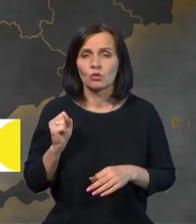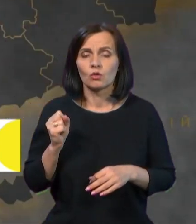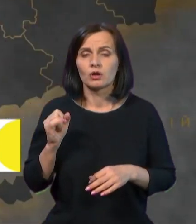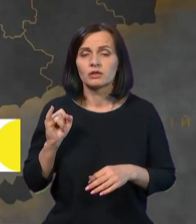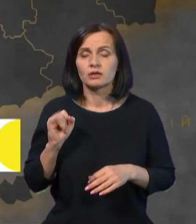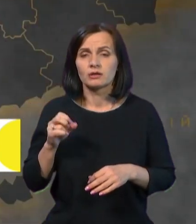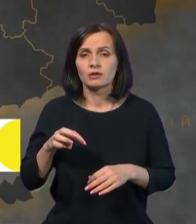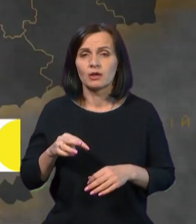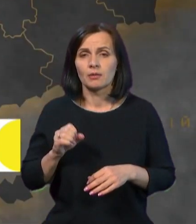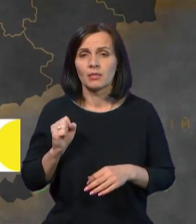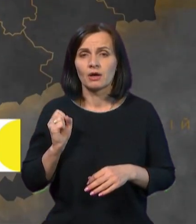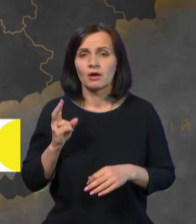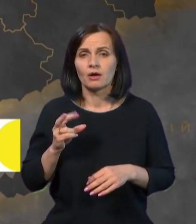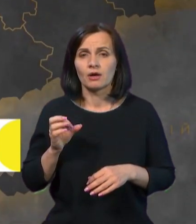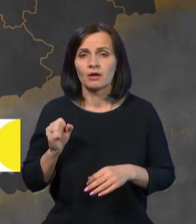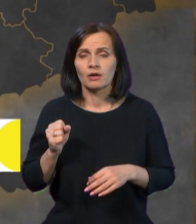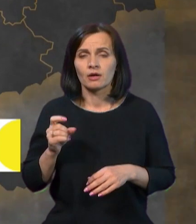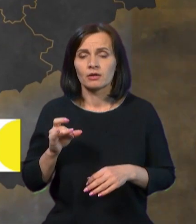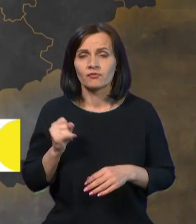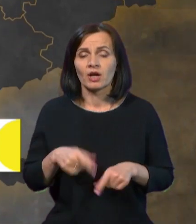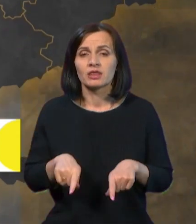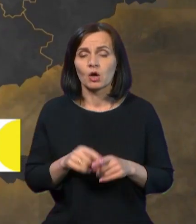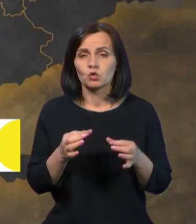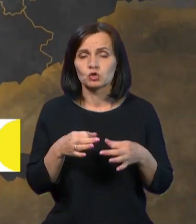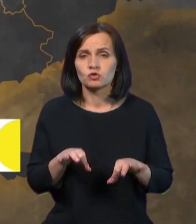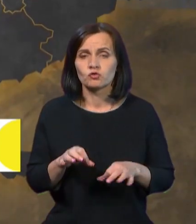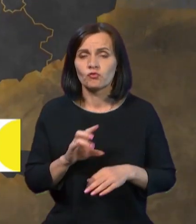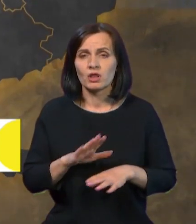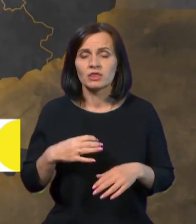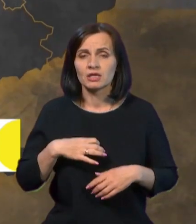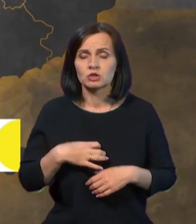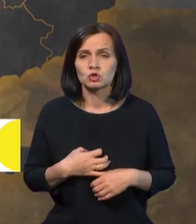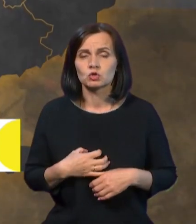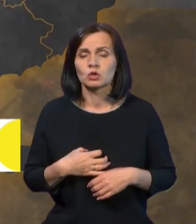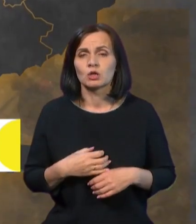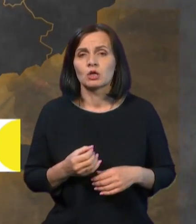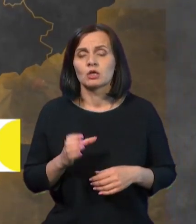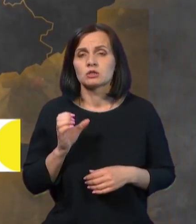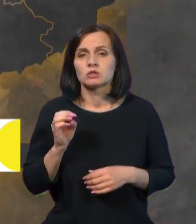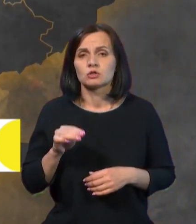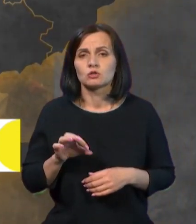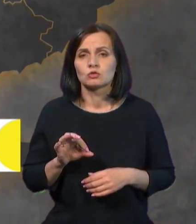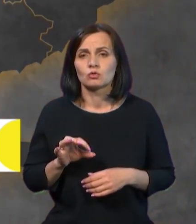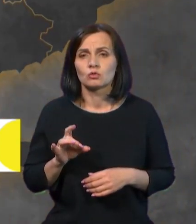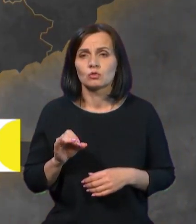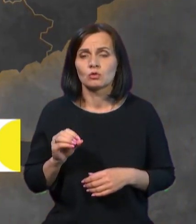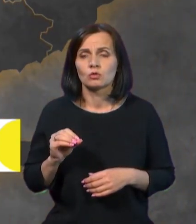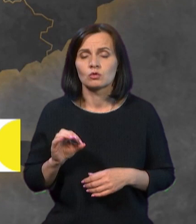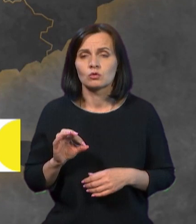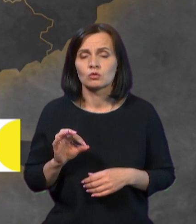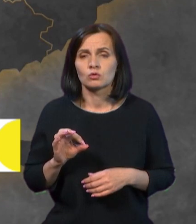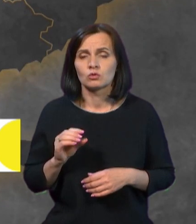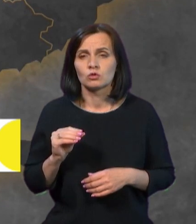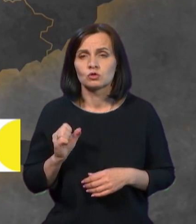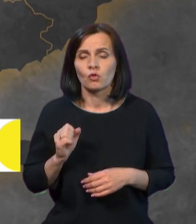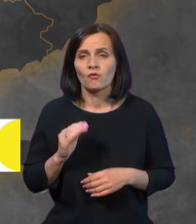населених пунктів Нескучне, Староживе і Новодарівці. Тобто низка населених пунктів вже перейшли під контроль Збройних